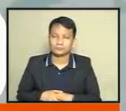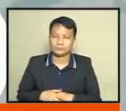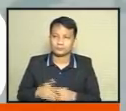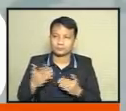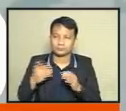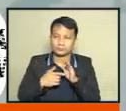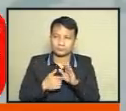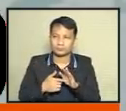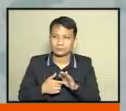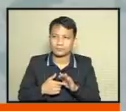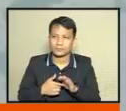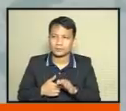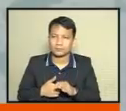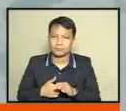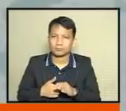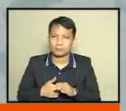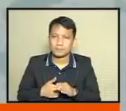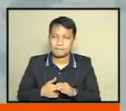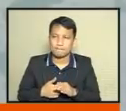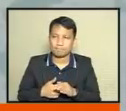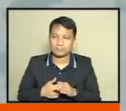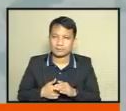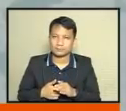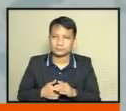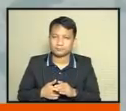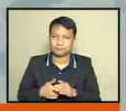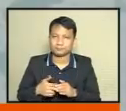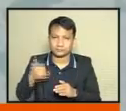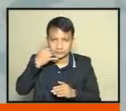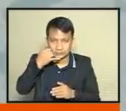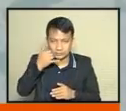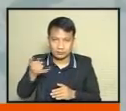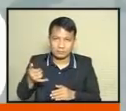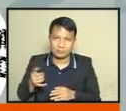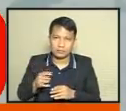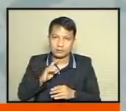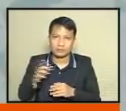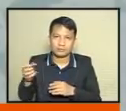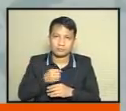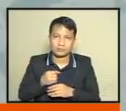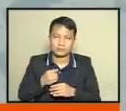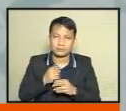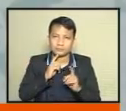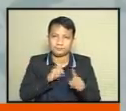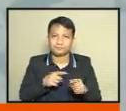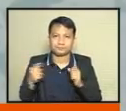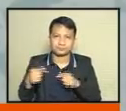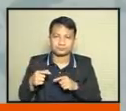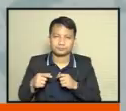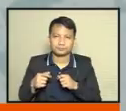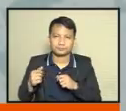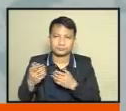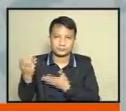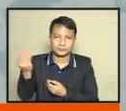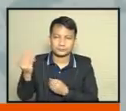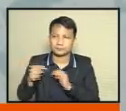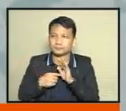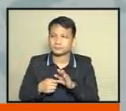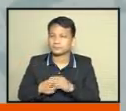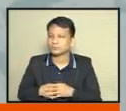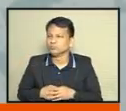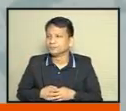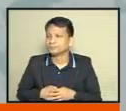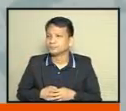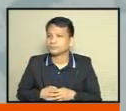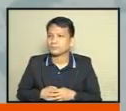ma'am. Yes po, papalap din po kami sa OWA. Tawag na po ako sa inyo pagka nakakuha ako ng magandang feedback para ma-update ko din po kayo.